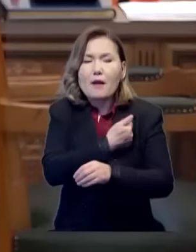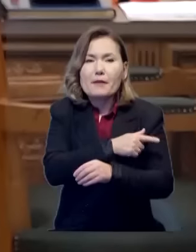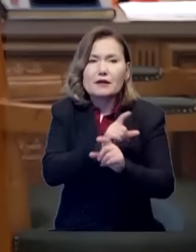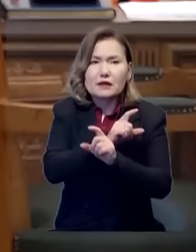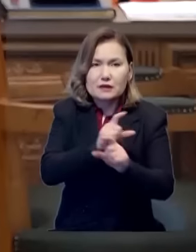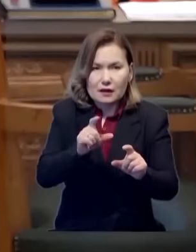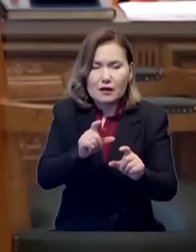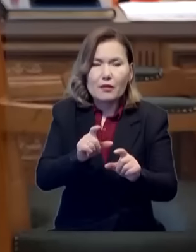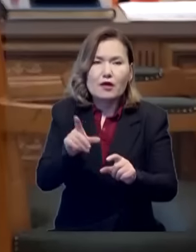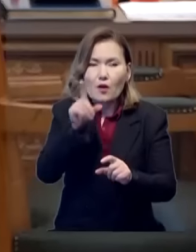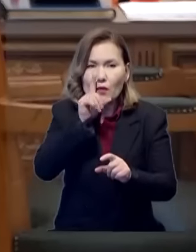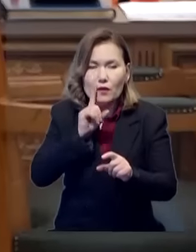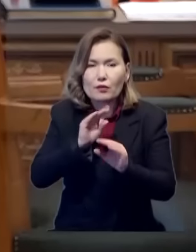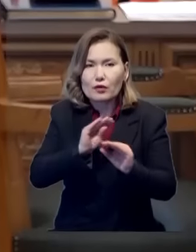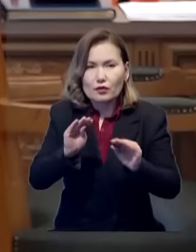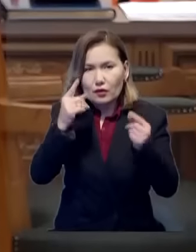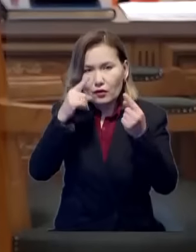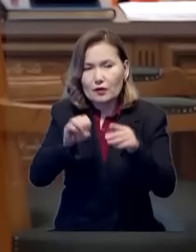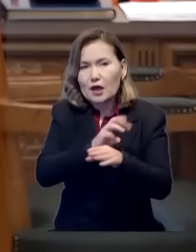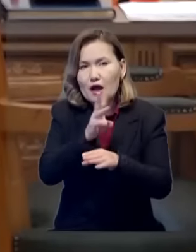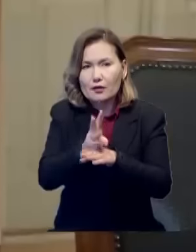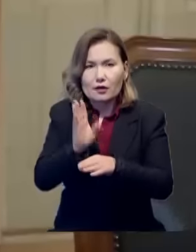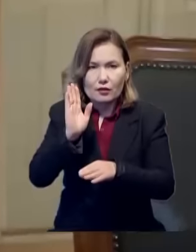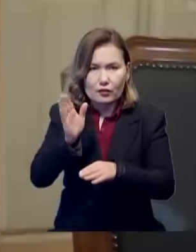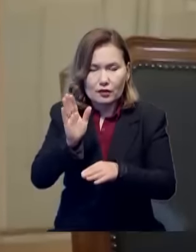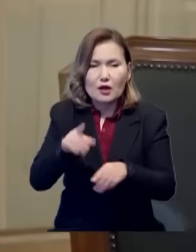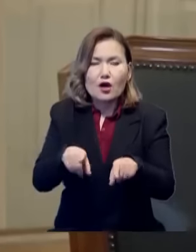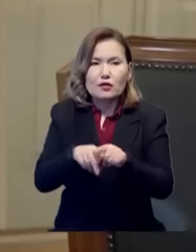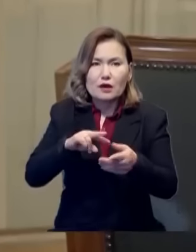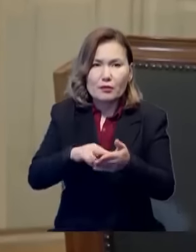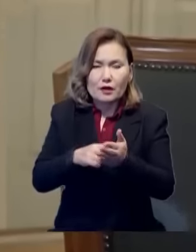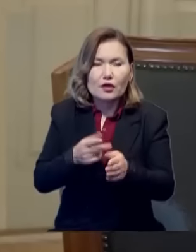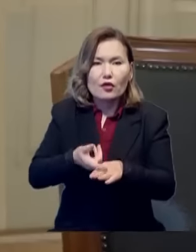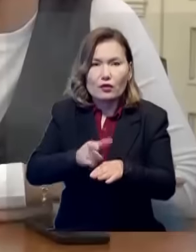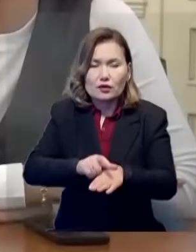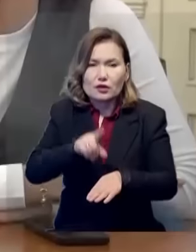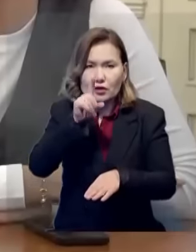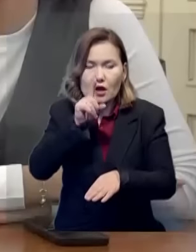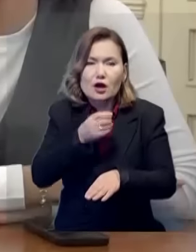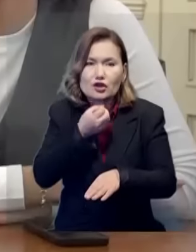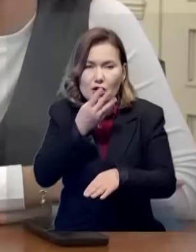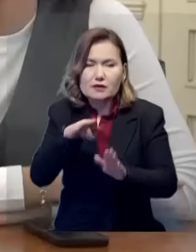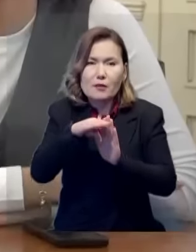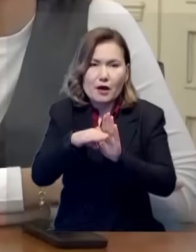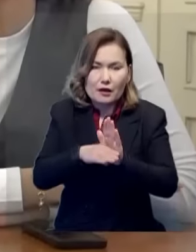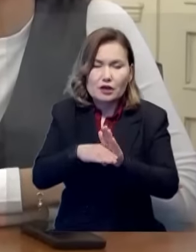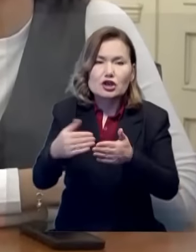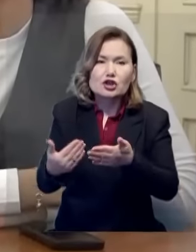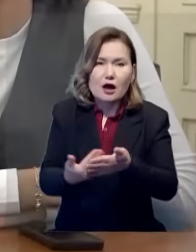медициналық мынау объектілерін құрал жабдықтармен қамтамасыз еткіміз келіп отыр. Ол өте жақсы бағдарлама. Қазір